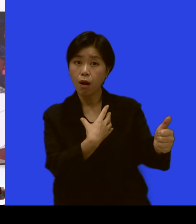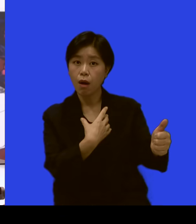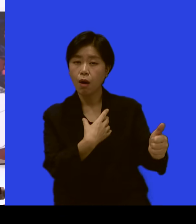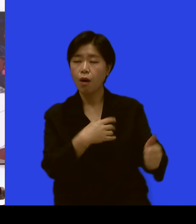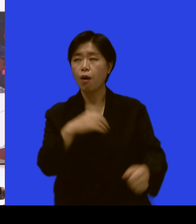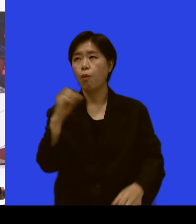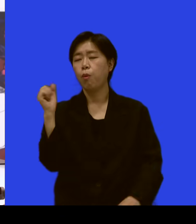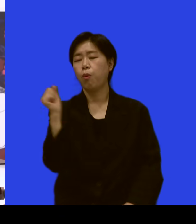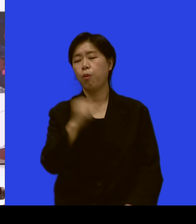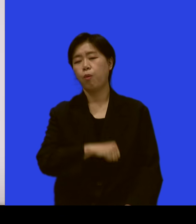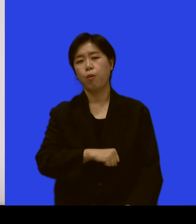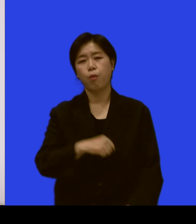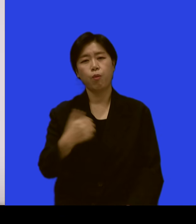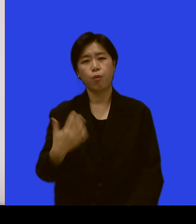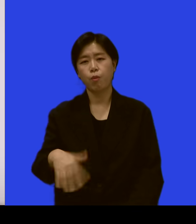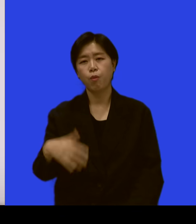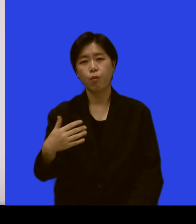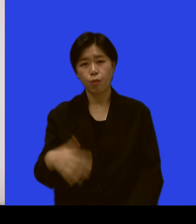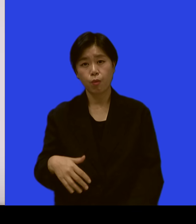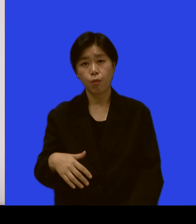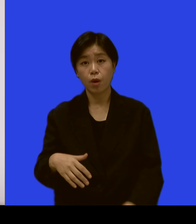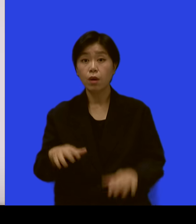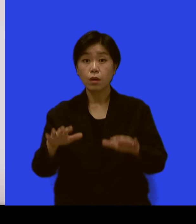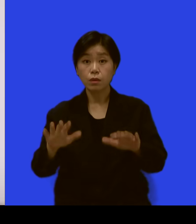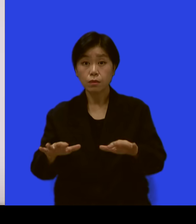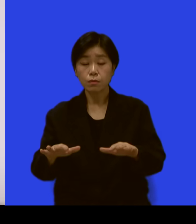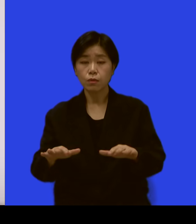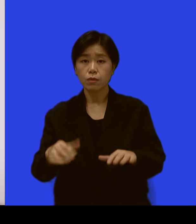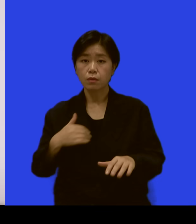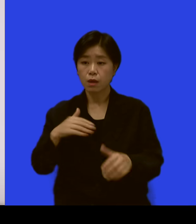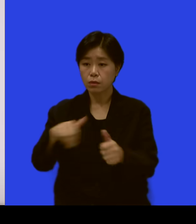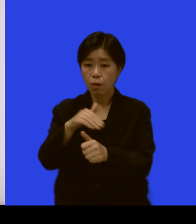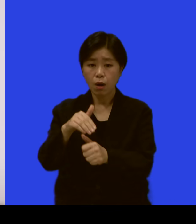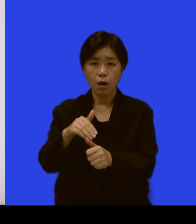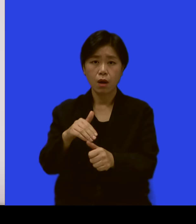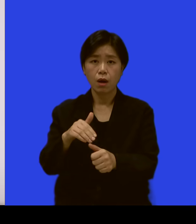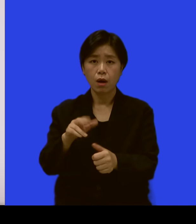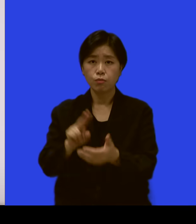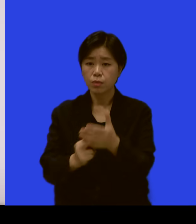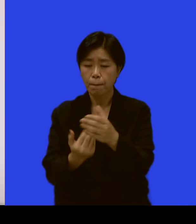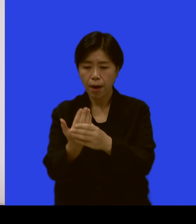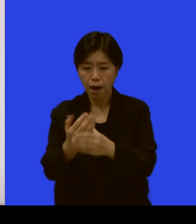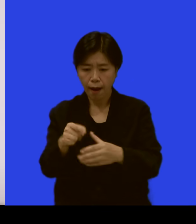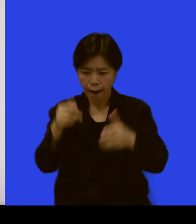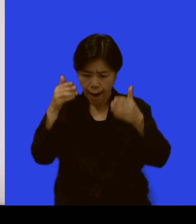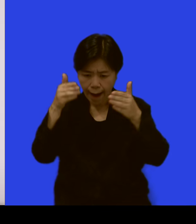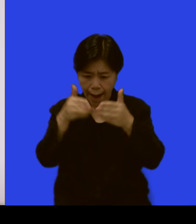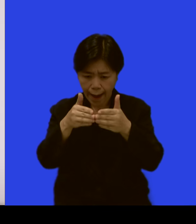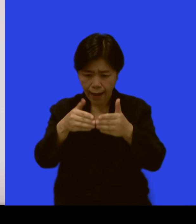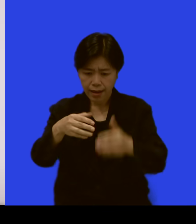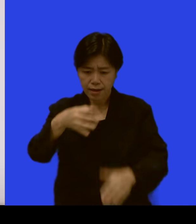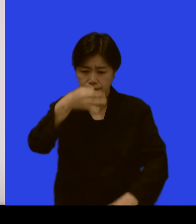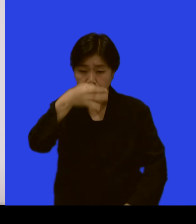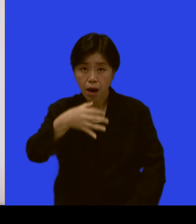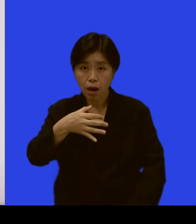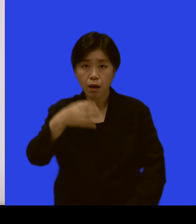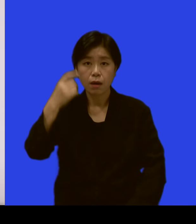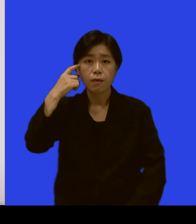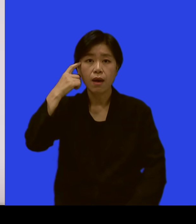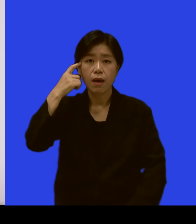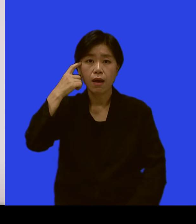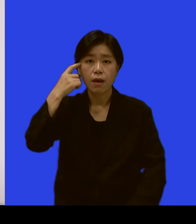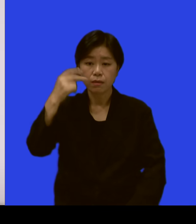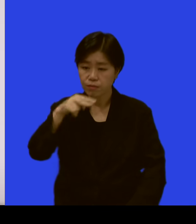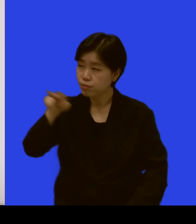나침반 같은 이야기예요. 내가 힘든 순간 생각해보면 그런 거죠. 아, 나 하나님 안 믿고 있구나 지금. 그 힘든 가장 큰 이유가 제가